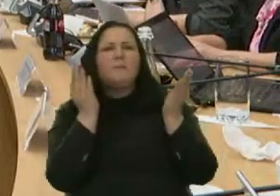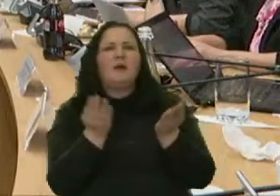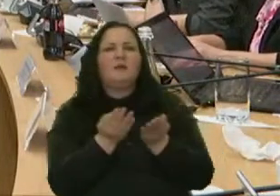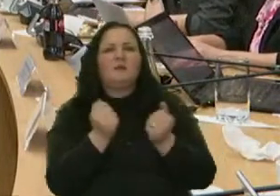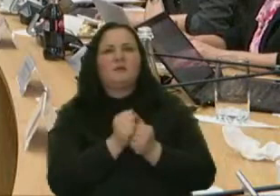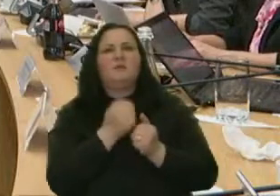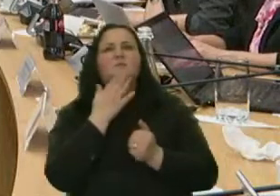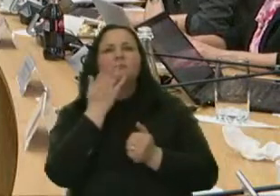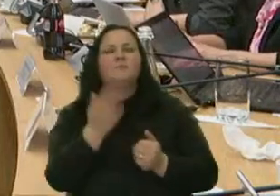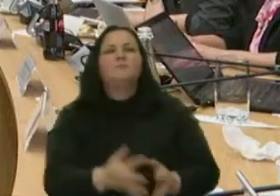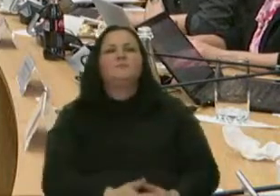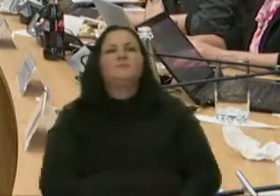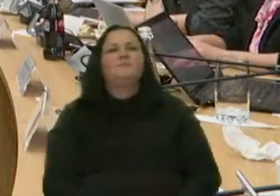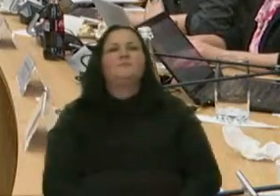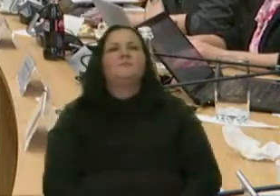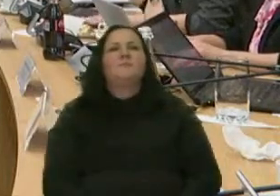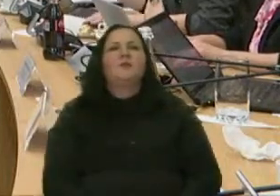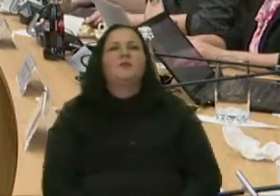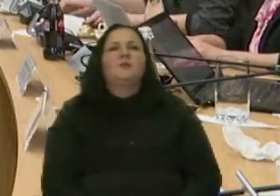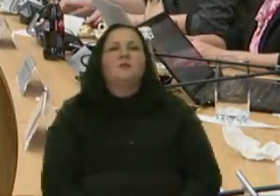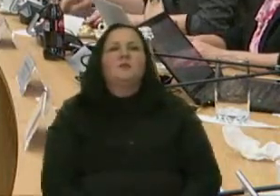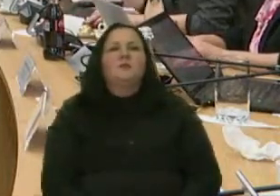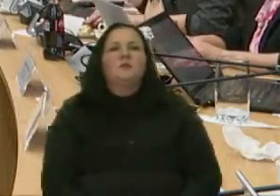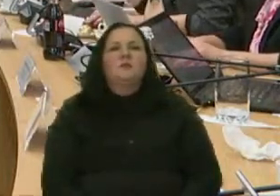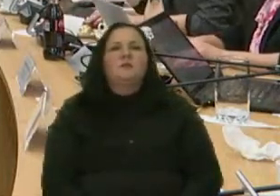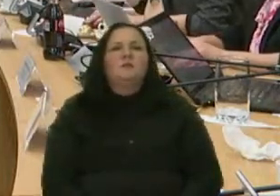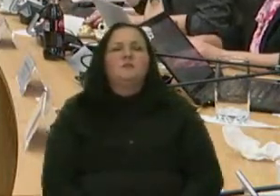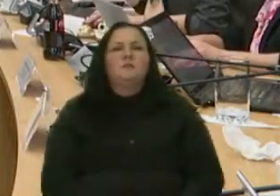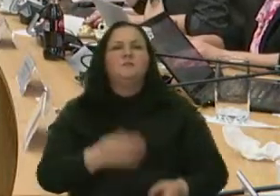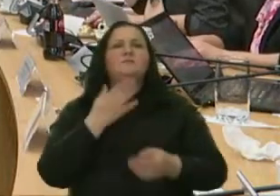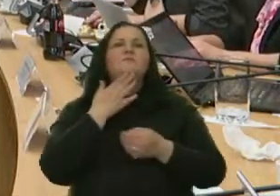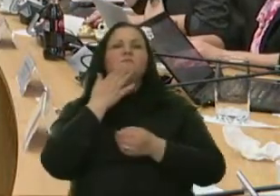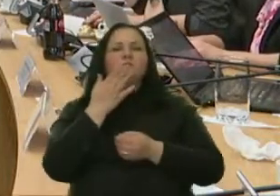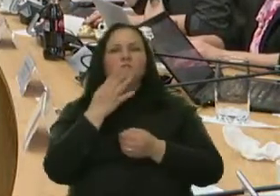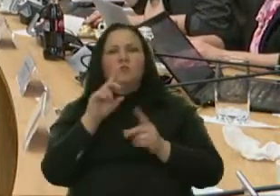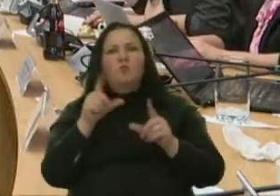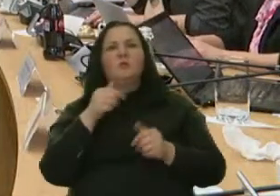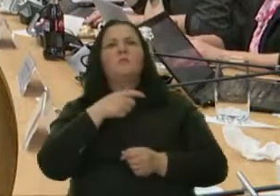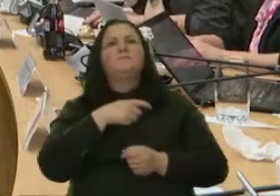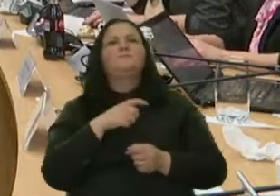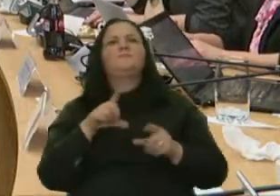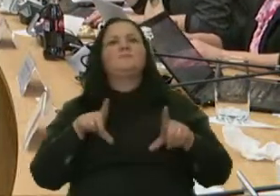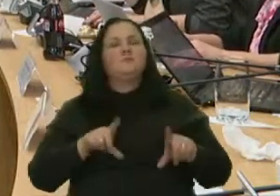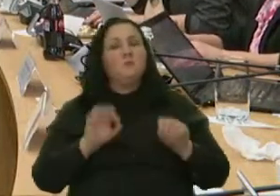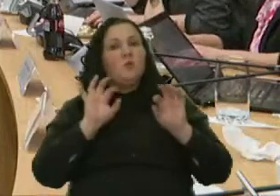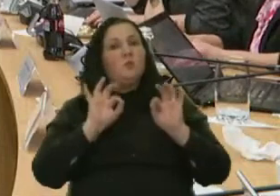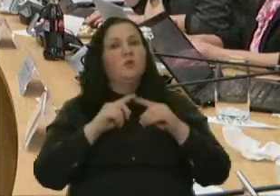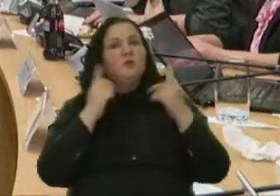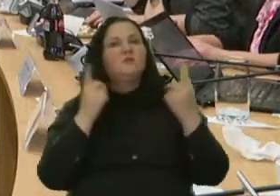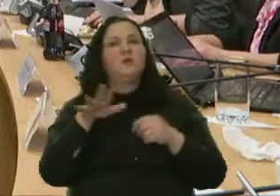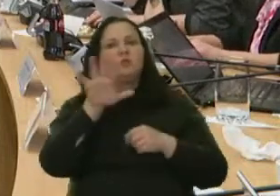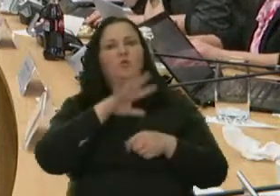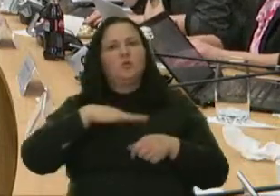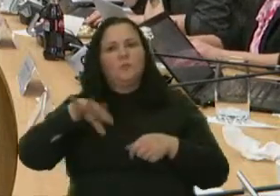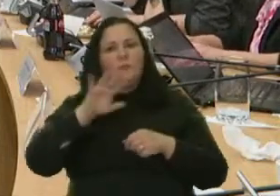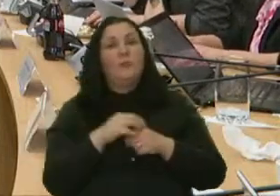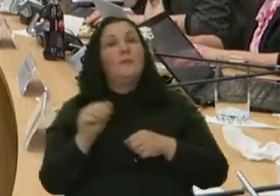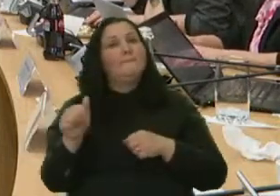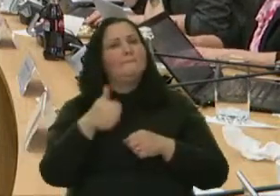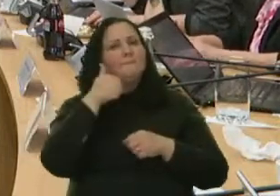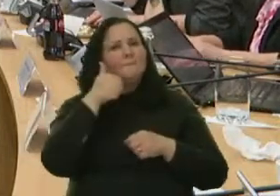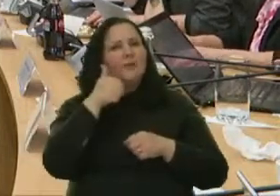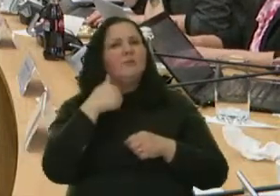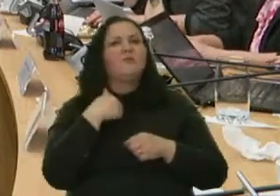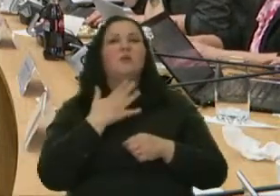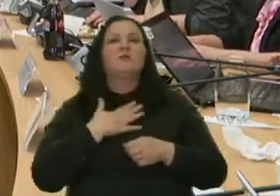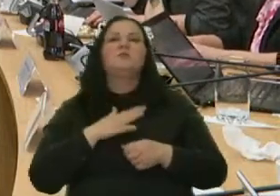Mulțumesc mulțumesc doamna Oană vă rog Mulțumesc Domnule președinte Bună ziua tuturor În primul rând